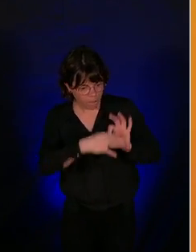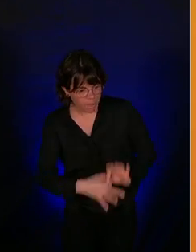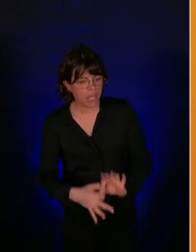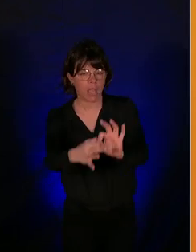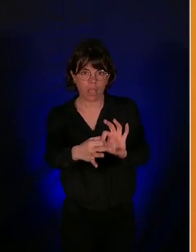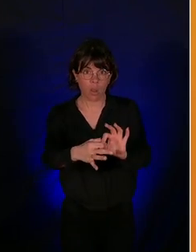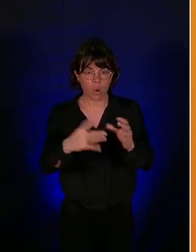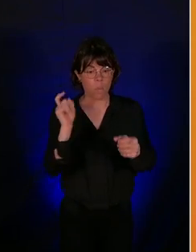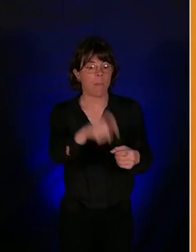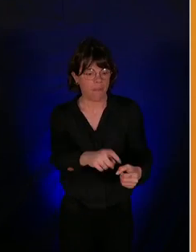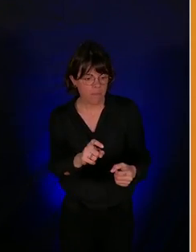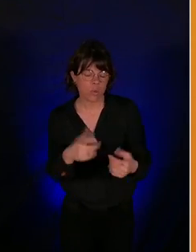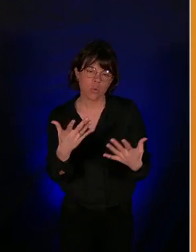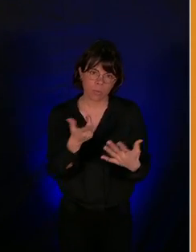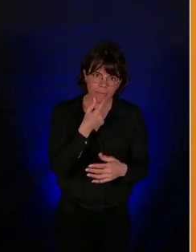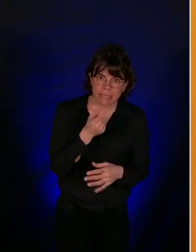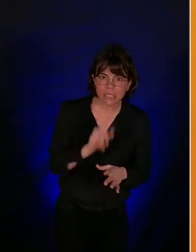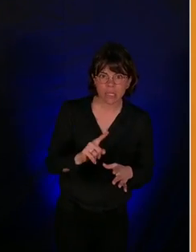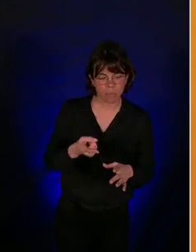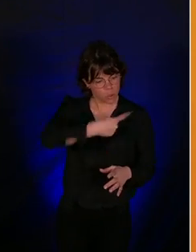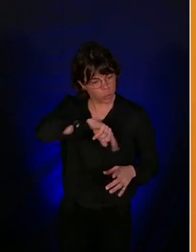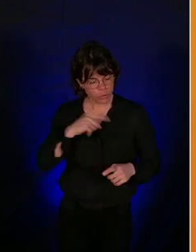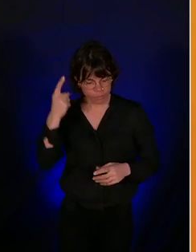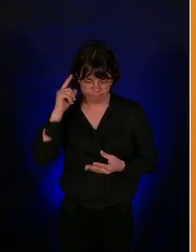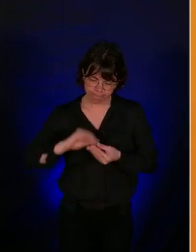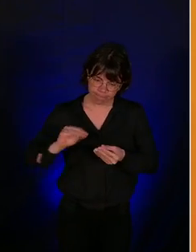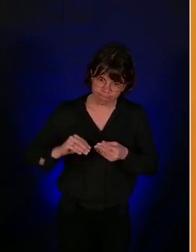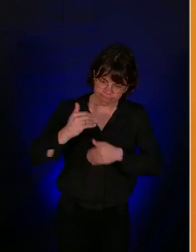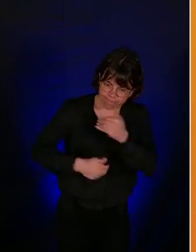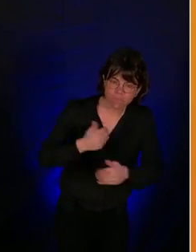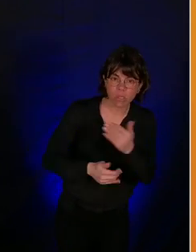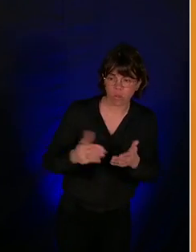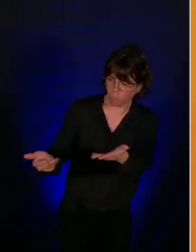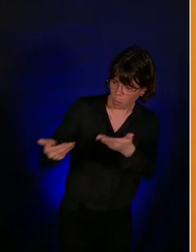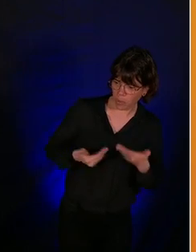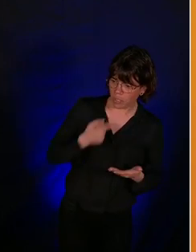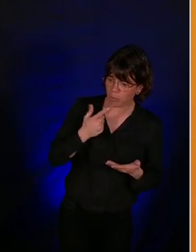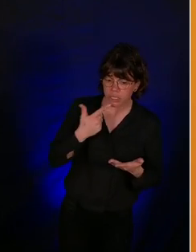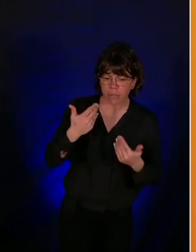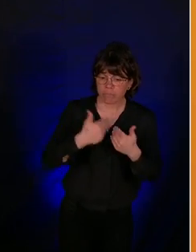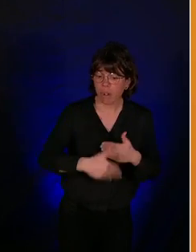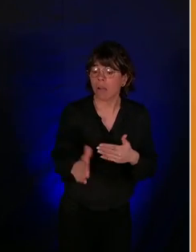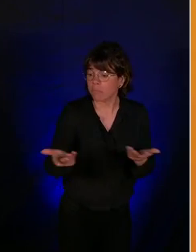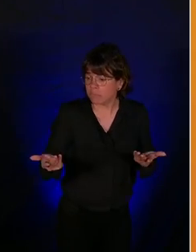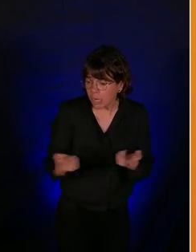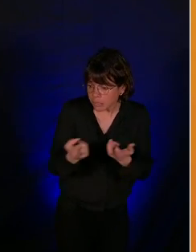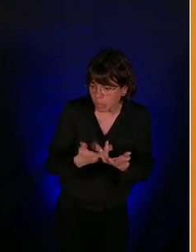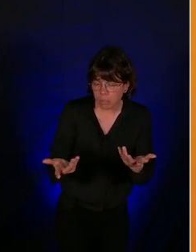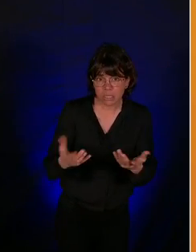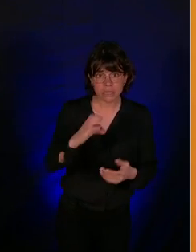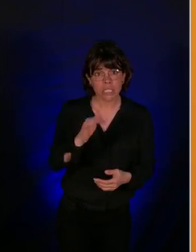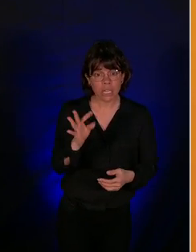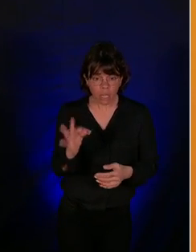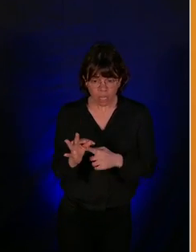grandes difficultés après on y travaille en fait ce que tu proposes voudrait dire que demain la CGT elle a